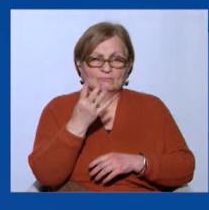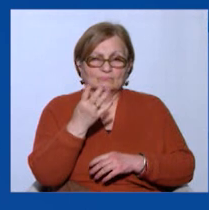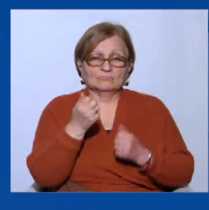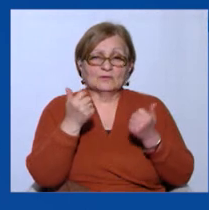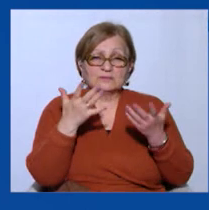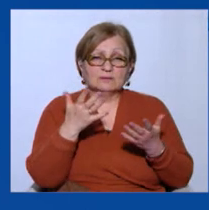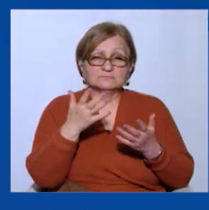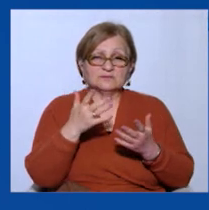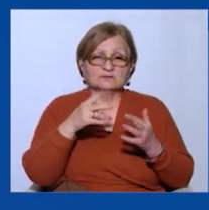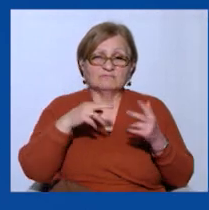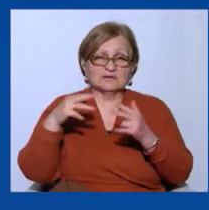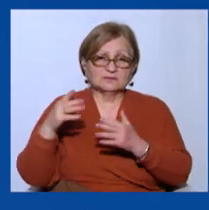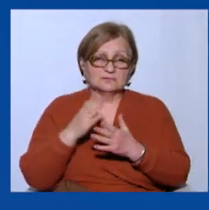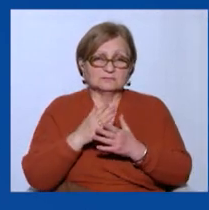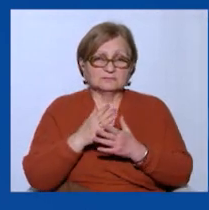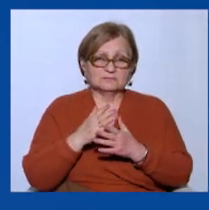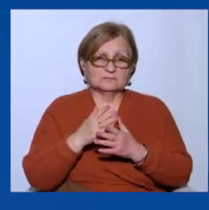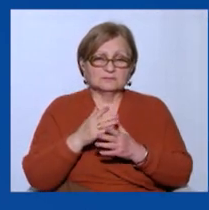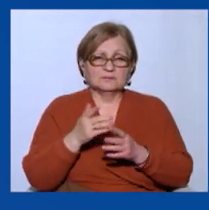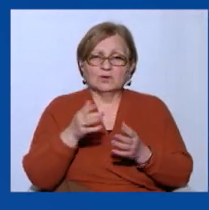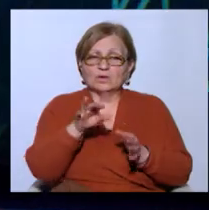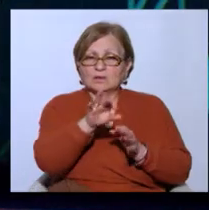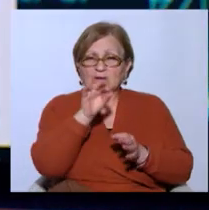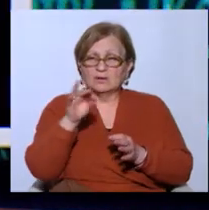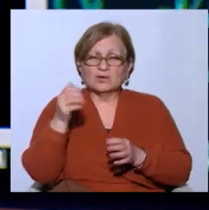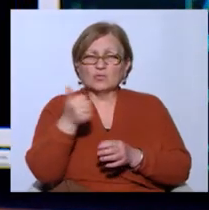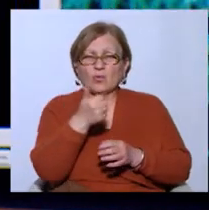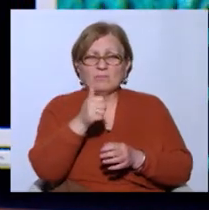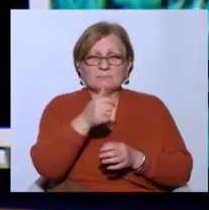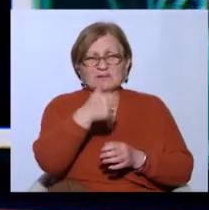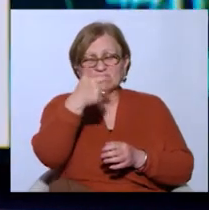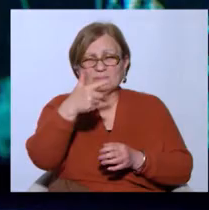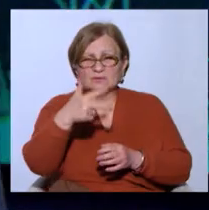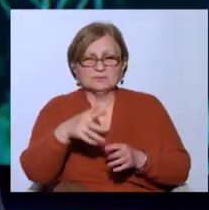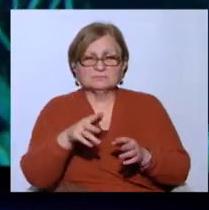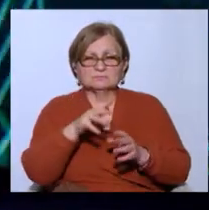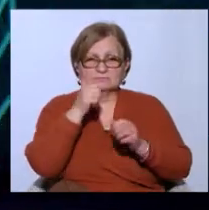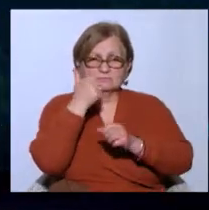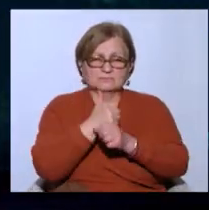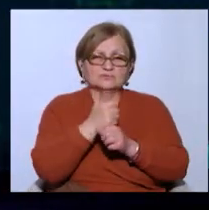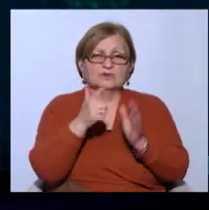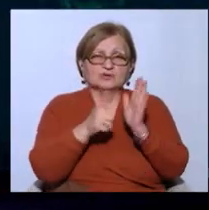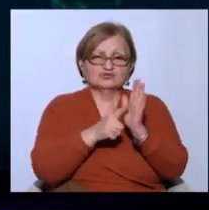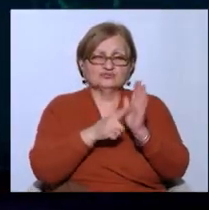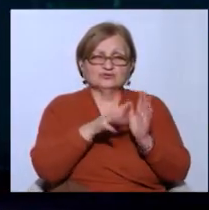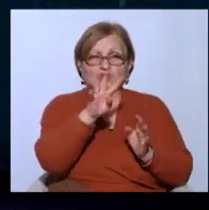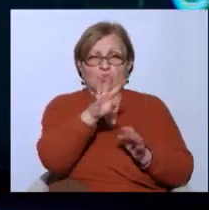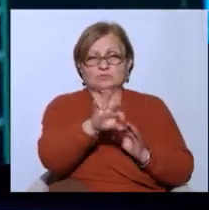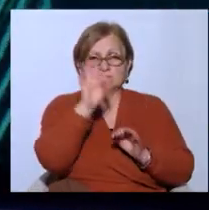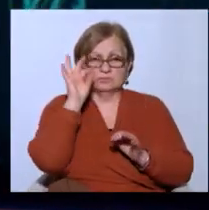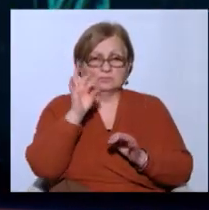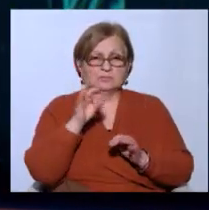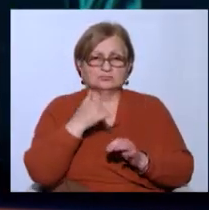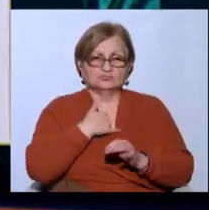რამდენი ვარიანტი არსებობს? სულ ერთია, ხო, რომელ საგანს აერჩევს პირველს, რომელ საგანს აერჩევს მეორეს, მესამე. მთავარია 7-დან რაღაცა 4-ეული აიღოს. ამიტომ